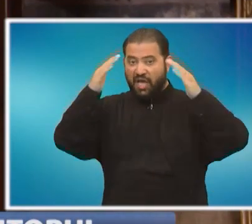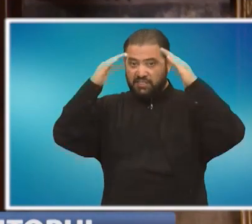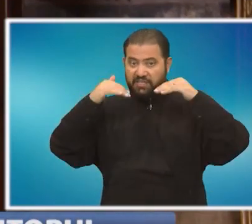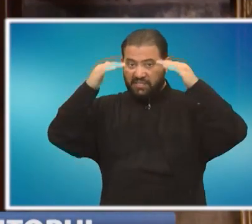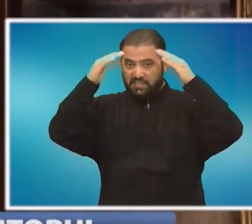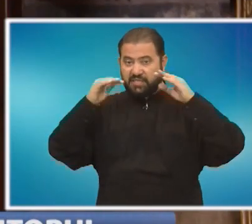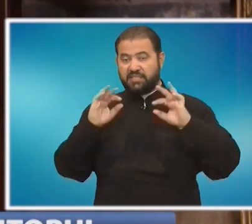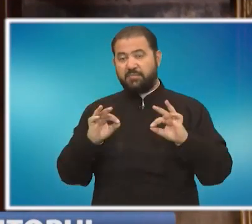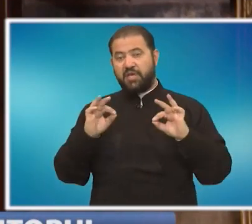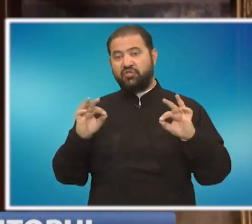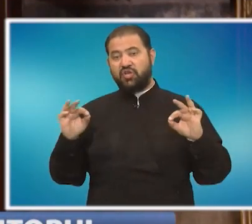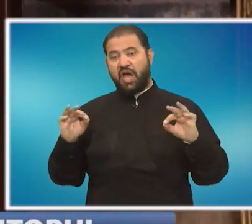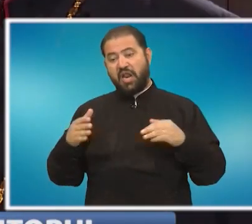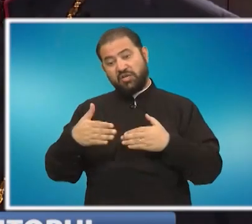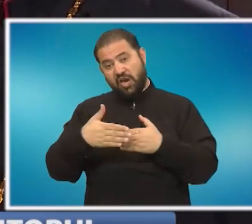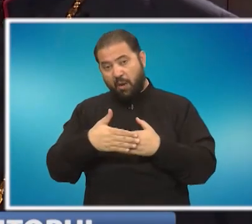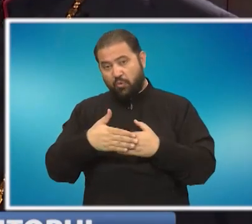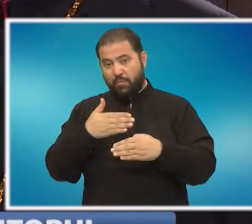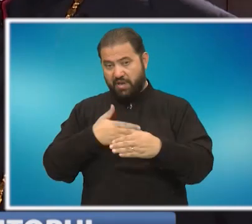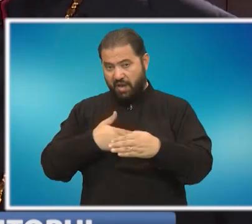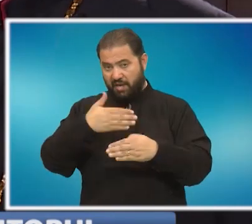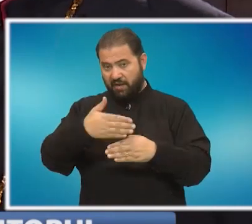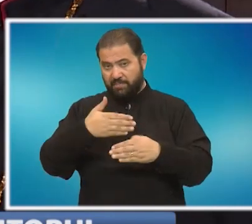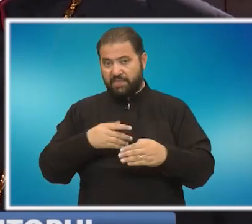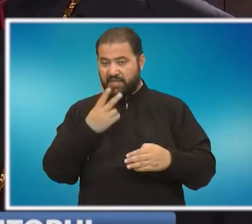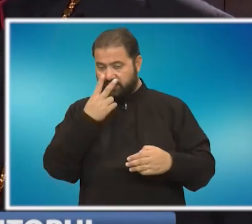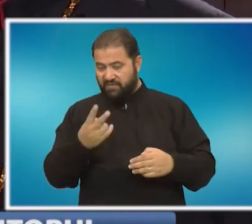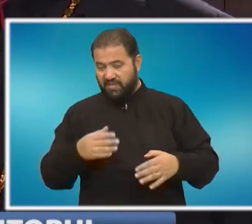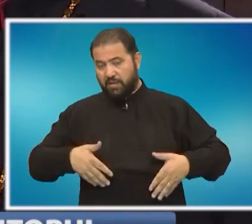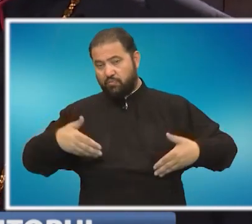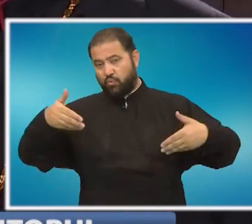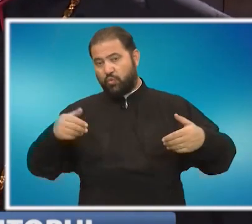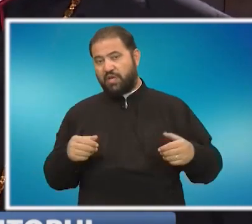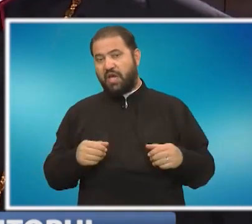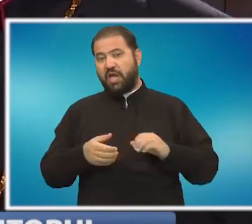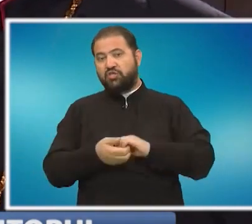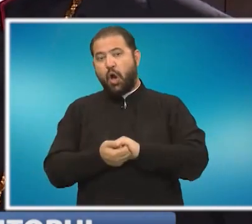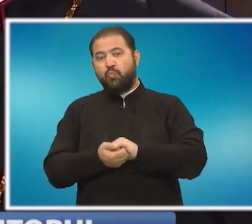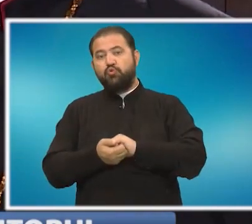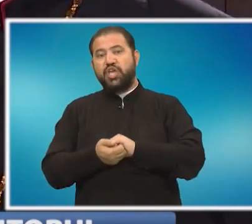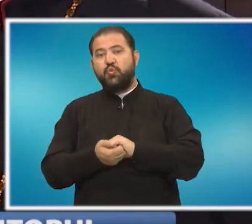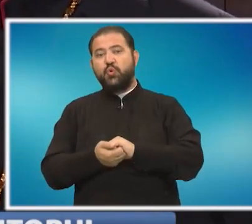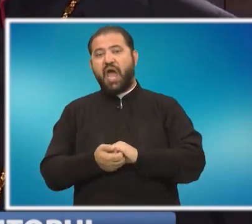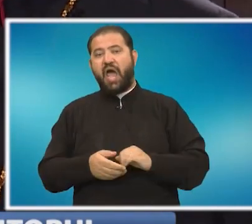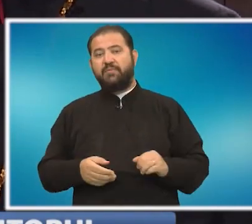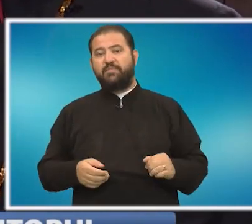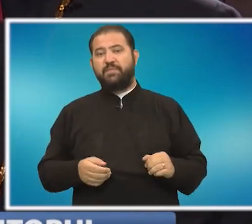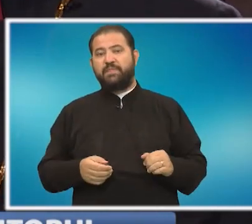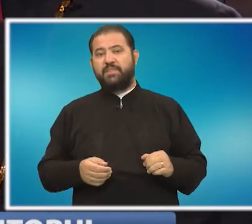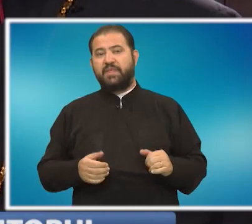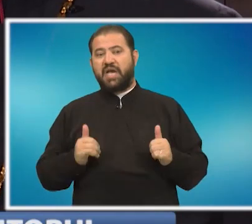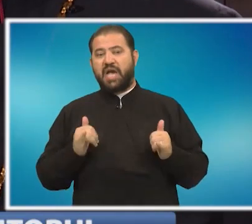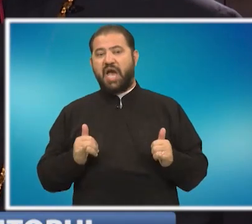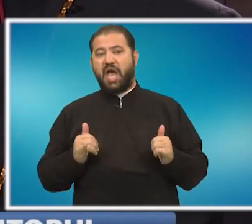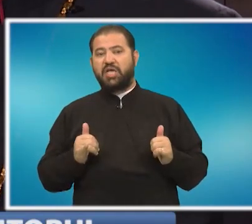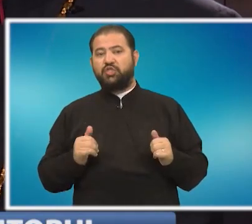zi și în zilele din jur, se vede starea de bucurie și de comuniune